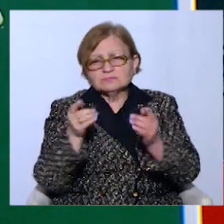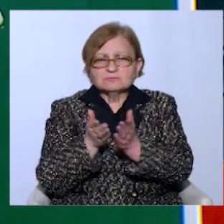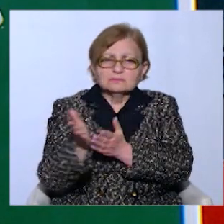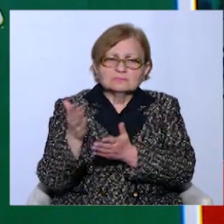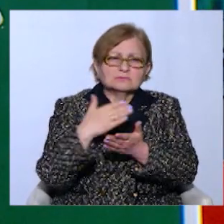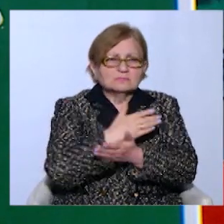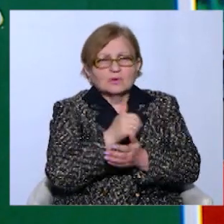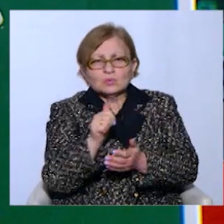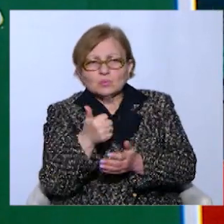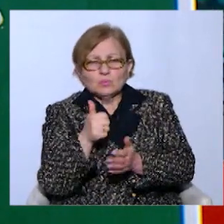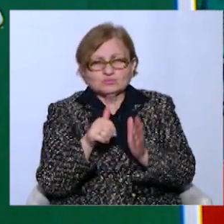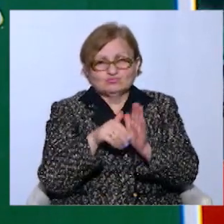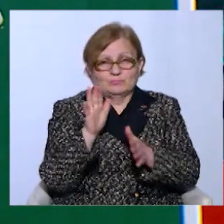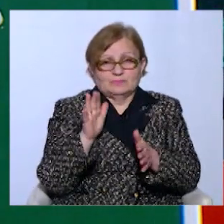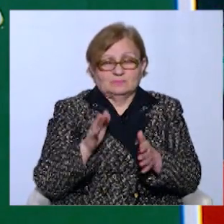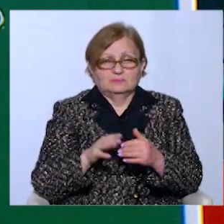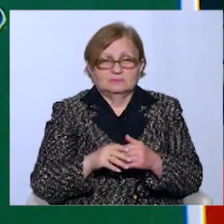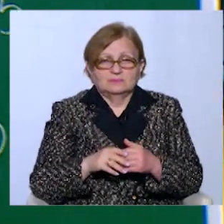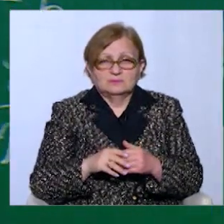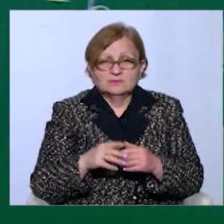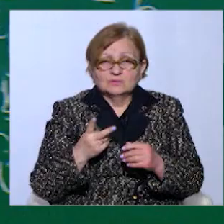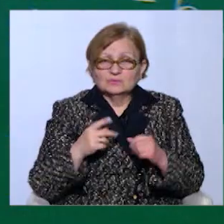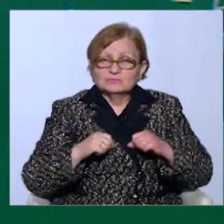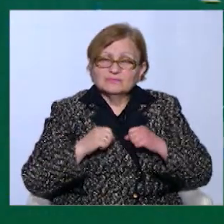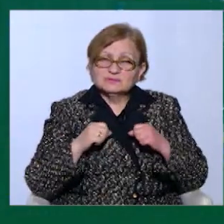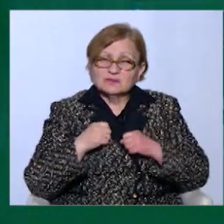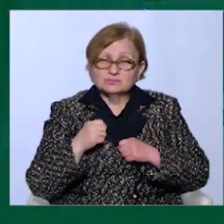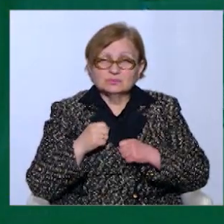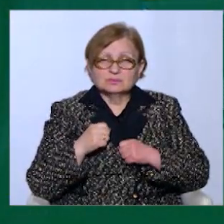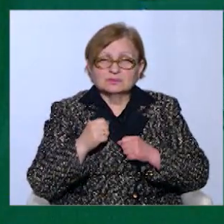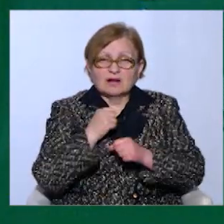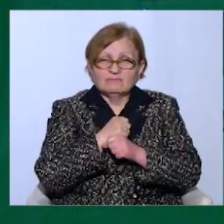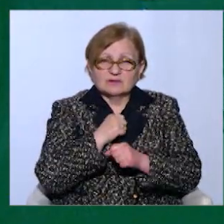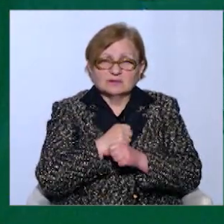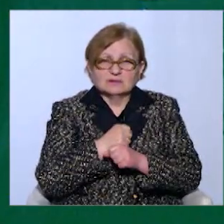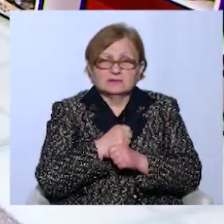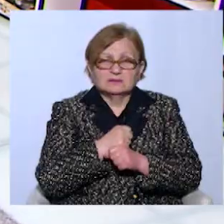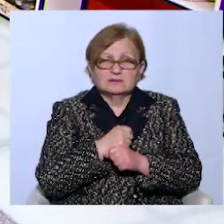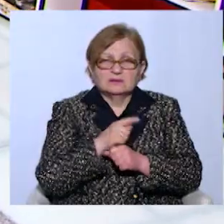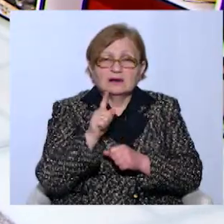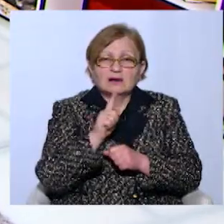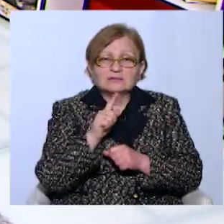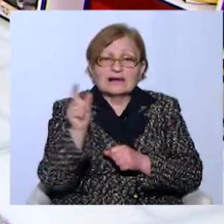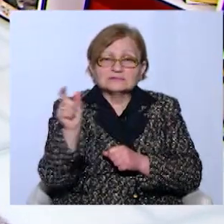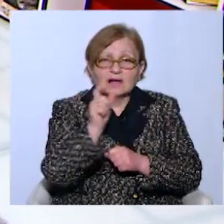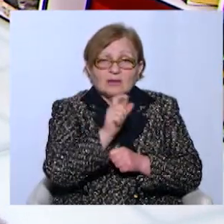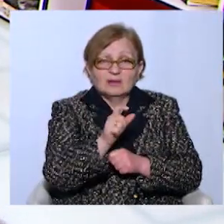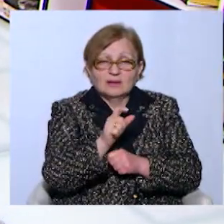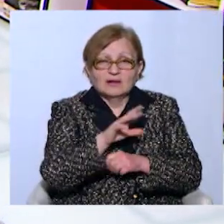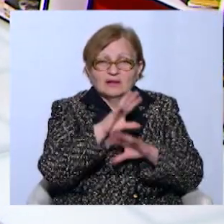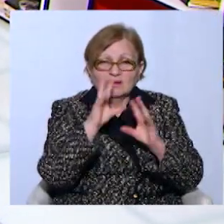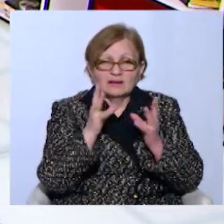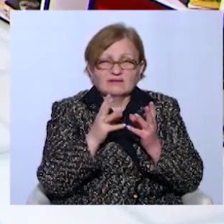ამიტომ ჩვენ ყოველთვის შევეცადოთ რომ გავაკეთოთ ასული ამოცანა, გადავწყვიტოთ